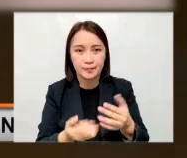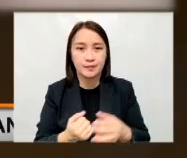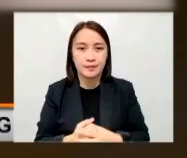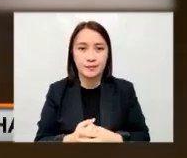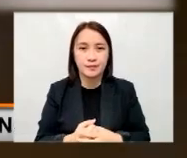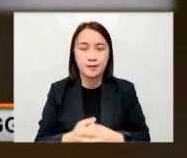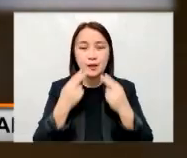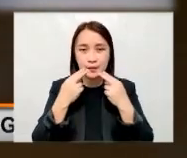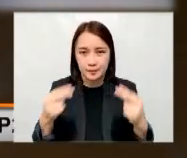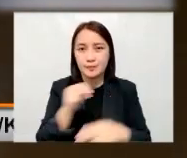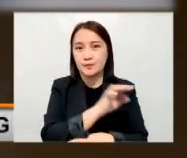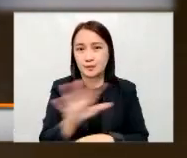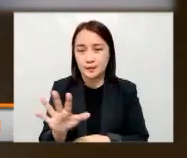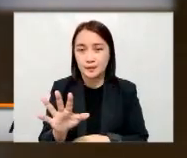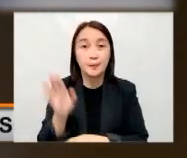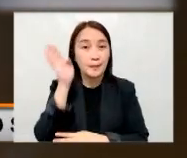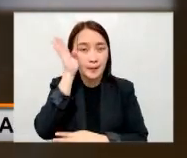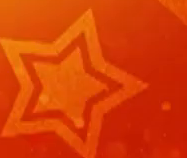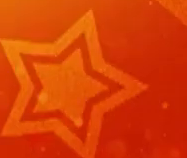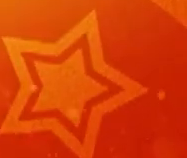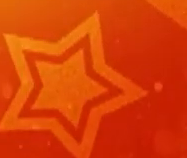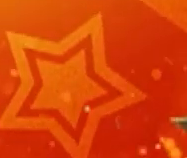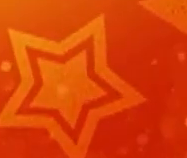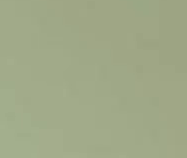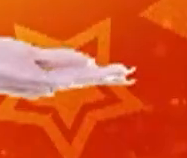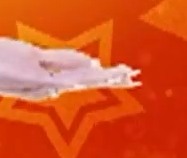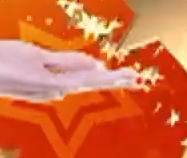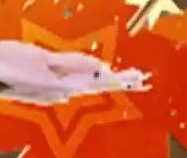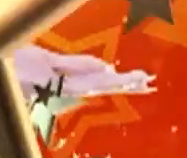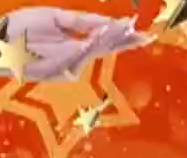Nagbabalita mula sa Frontline, Brian Basa, News 5.